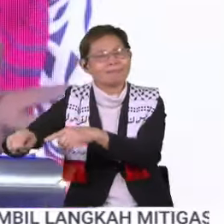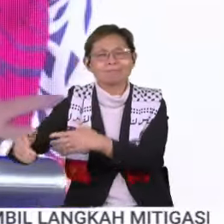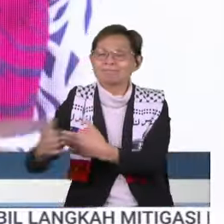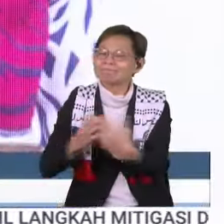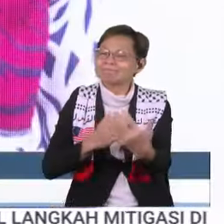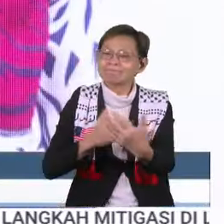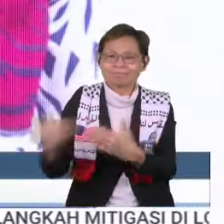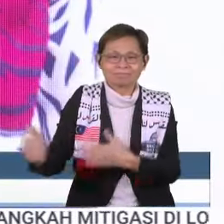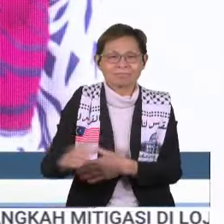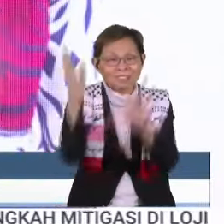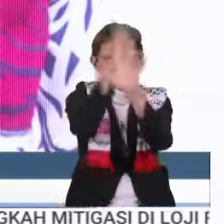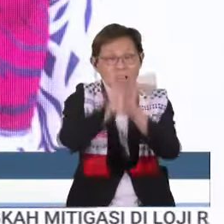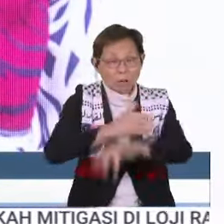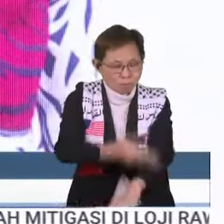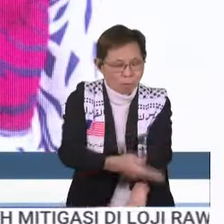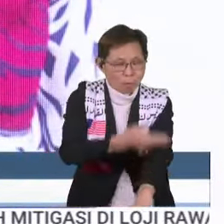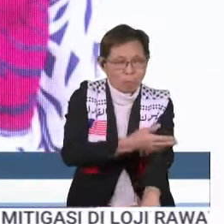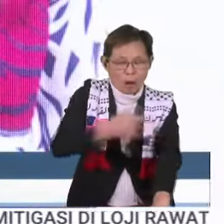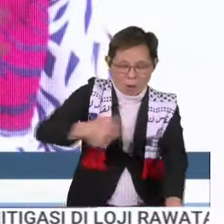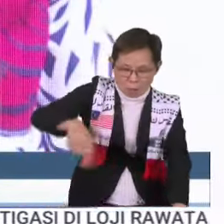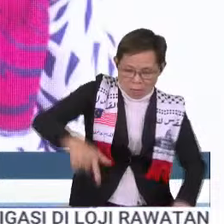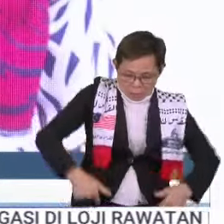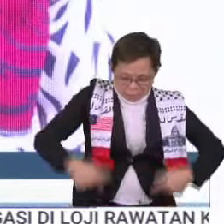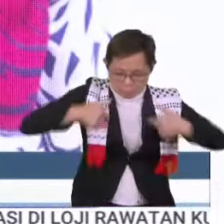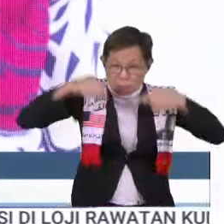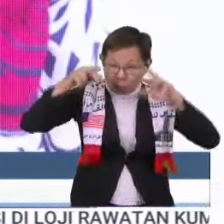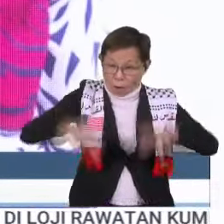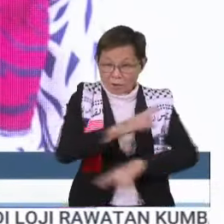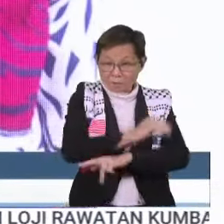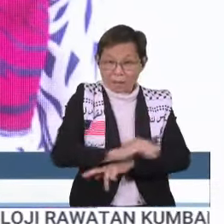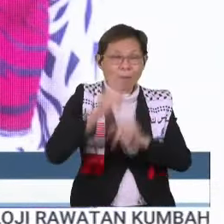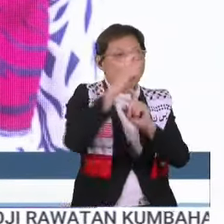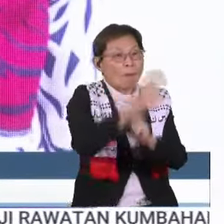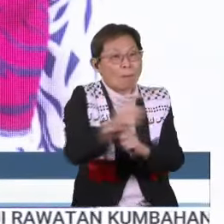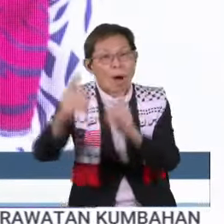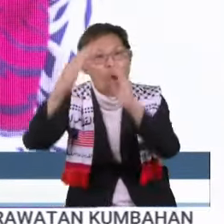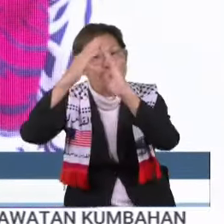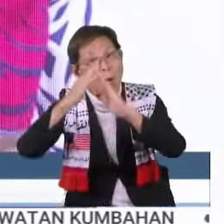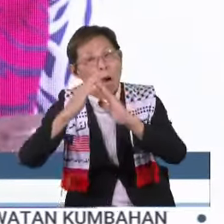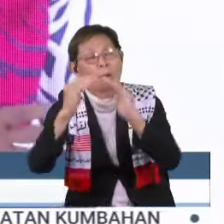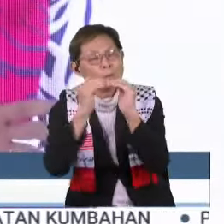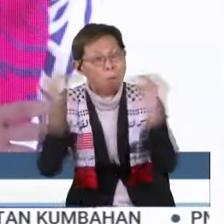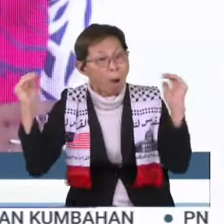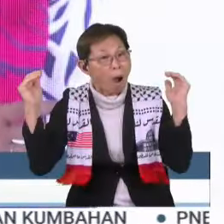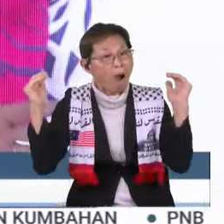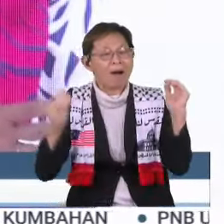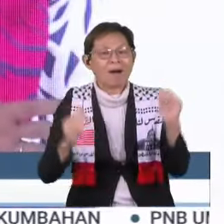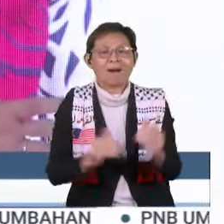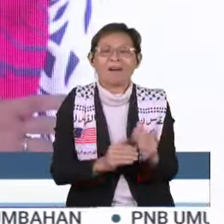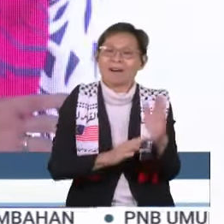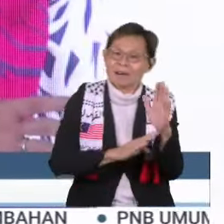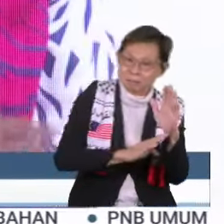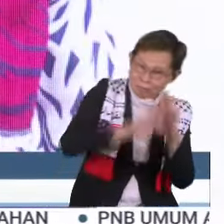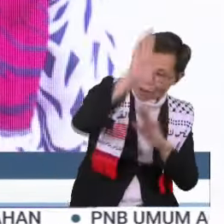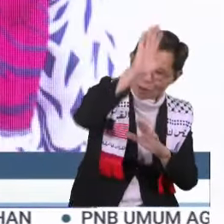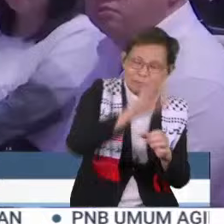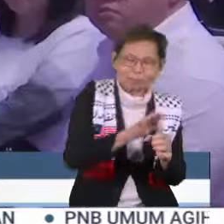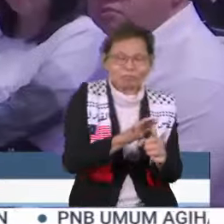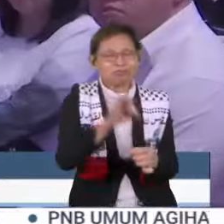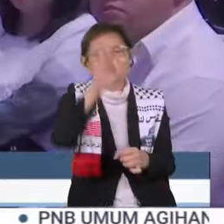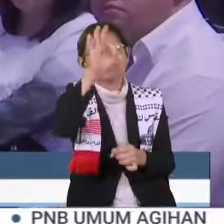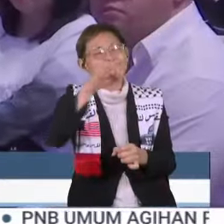Dalam usaha Sarawak meningkatkan kualiti kehidupan rakyat dengan memberikan penempatan yang seimbang, pembangunan spiritual juga diambil